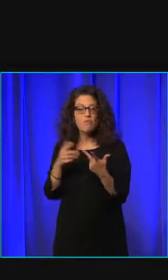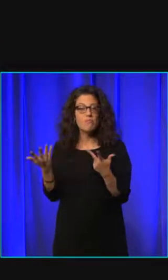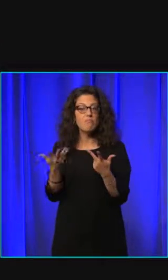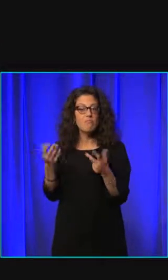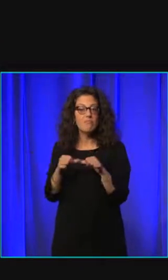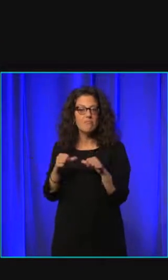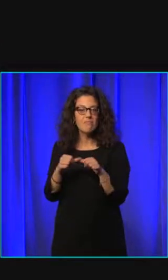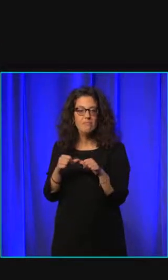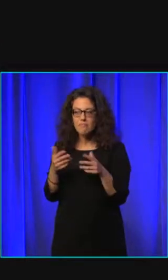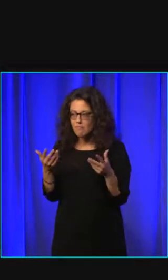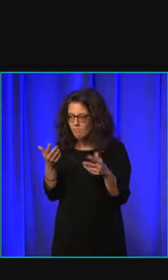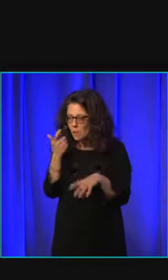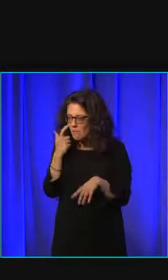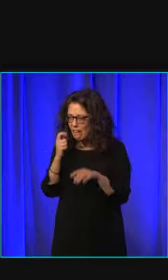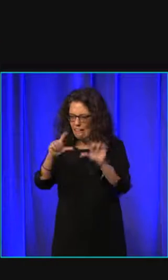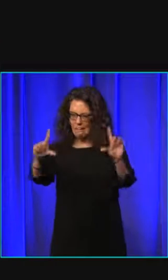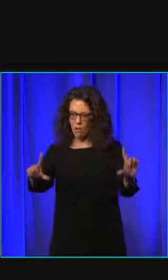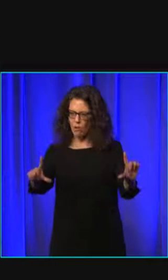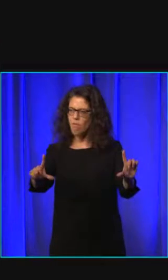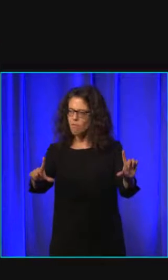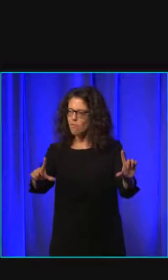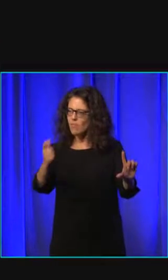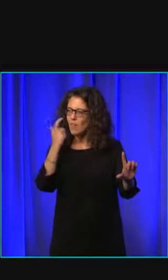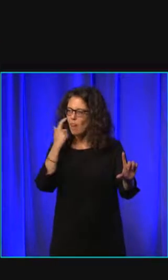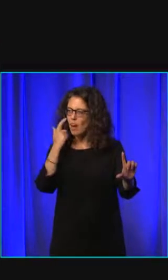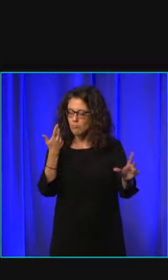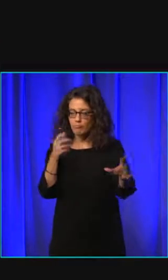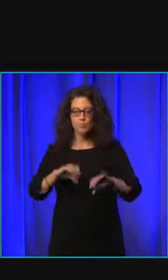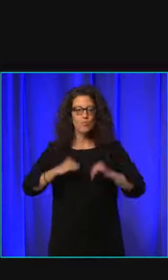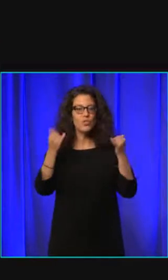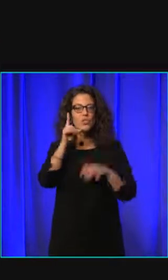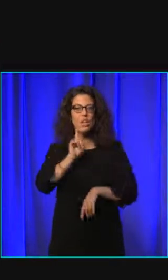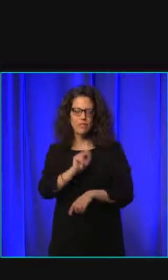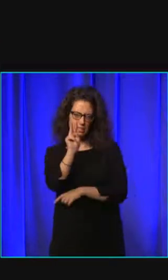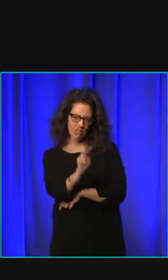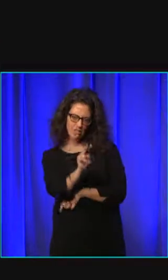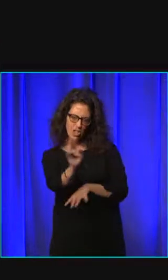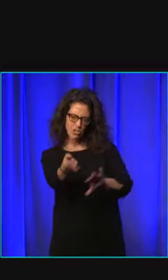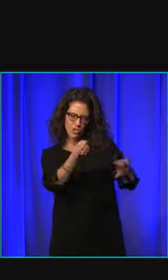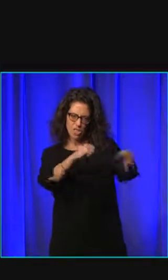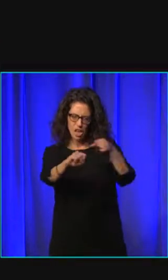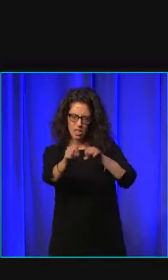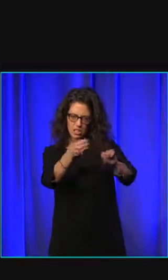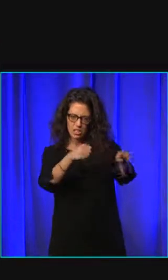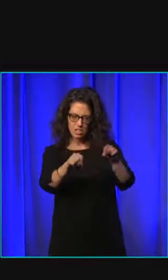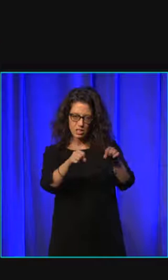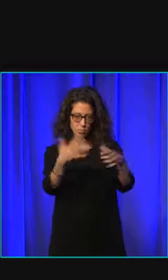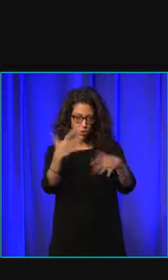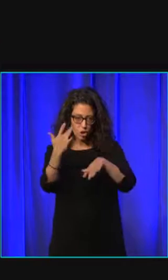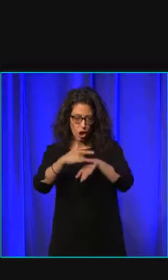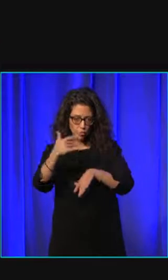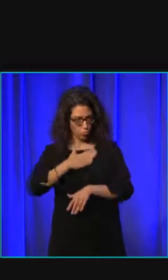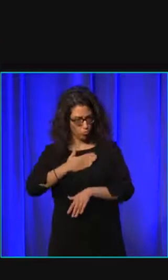vous voyez, il y a un écran. Donc, cette jeune fille observe le geste qu'elle a